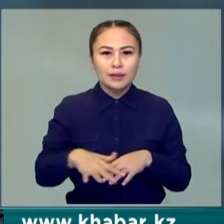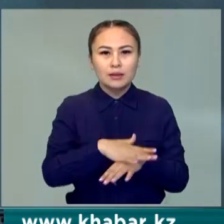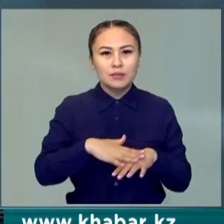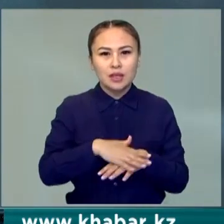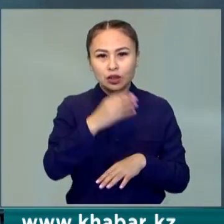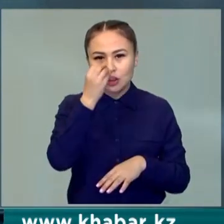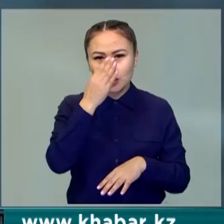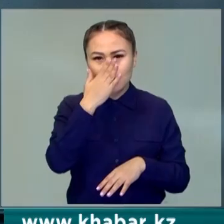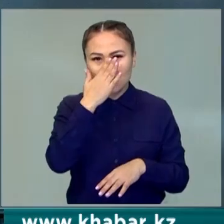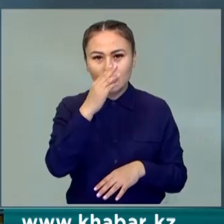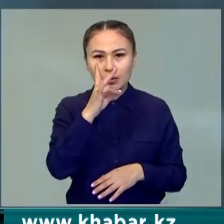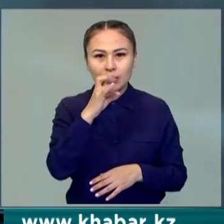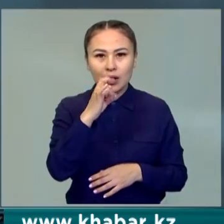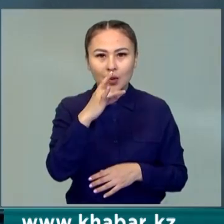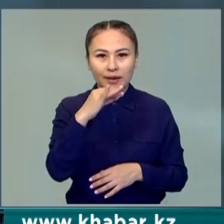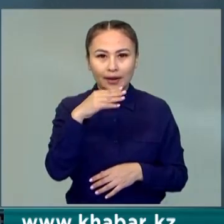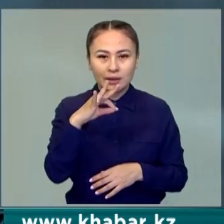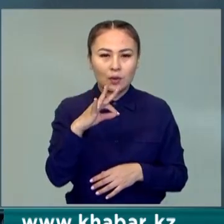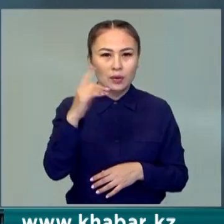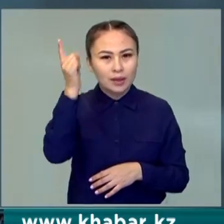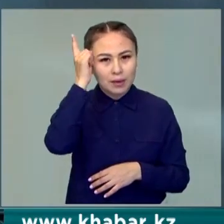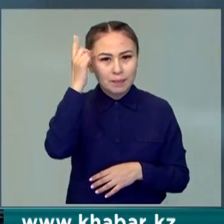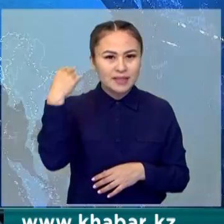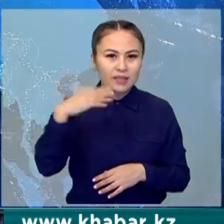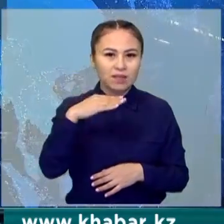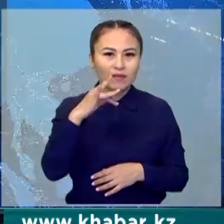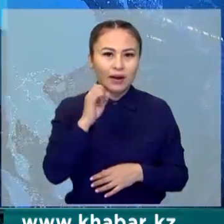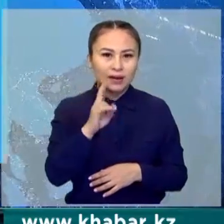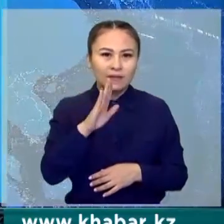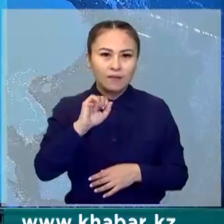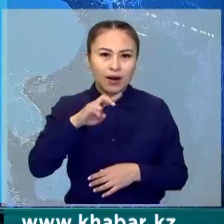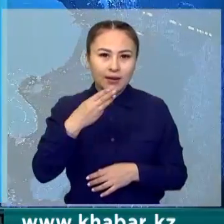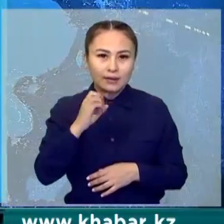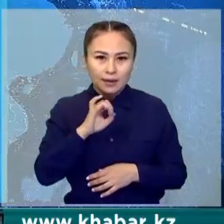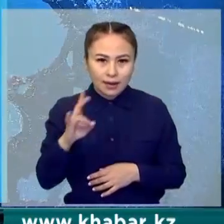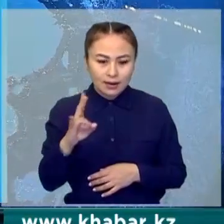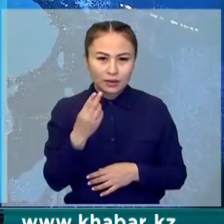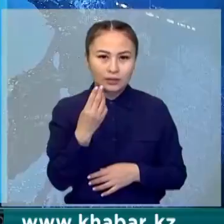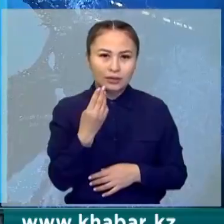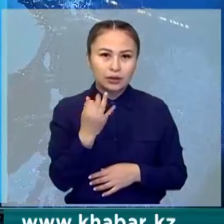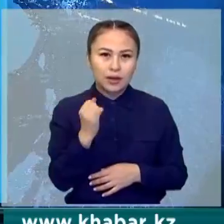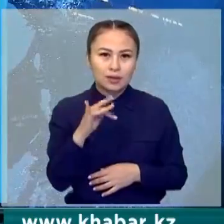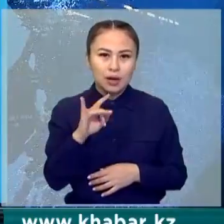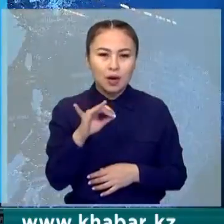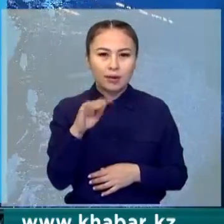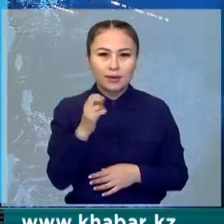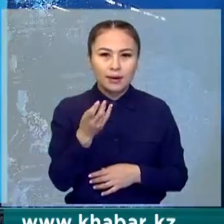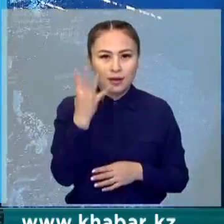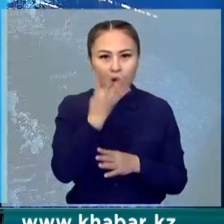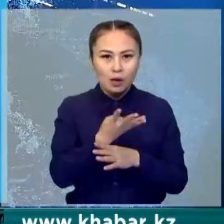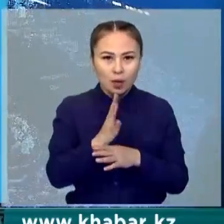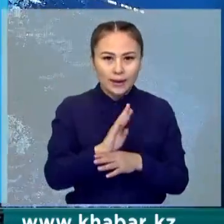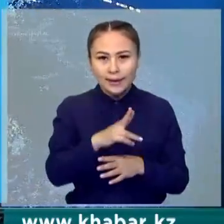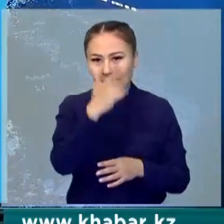жатыр. Елімізді Жапония императоры Нарухито, Германия президенті Франк-Вальтер Штайнмайер, Иордания королі